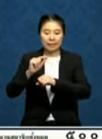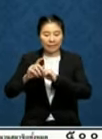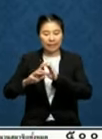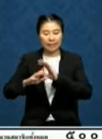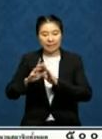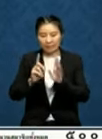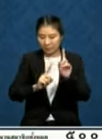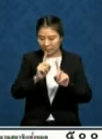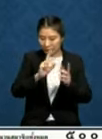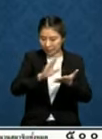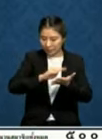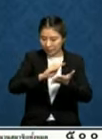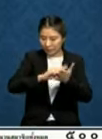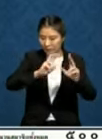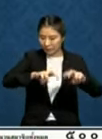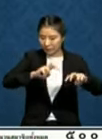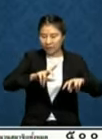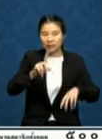วน